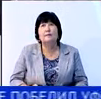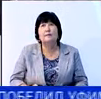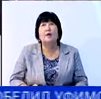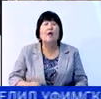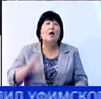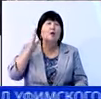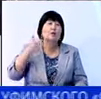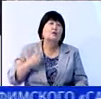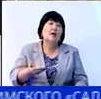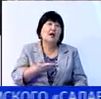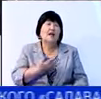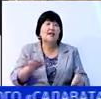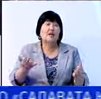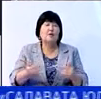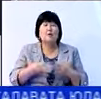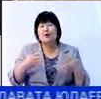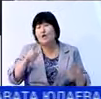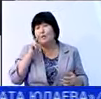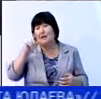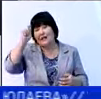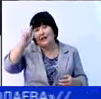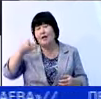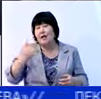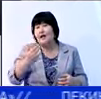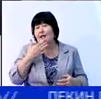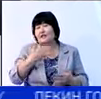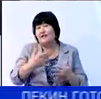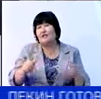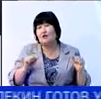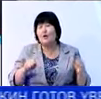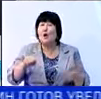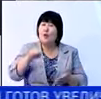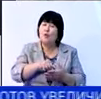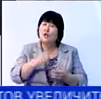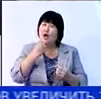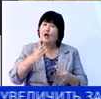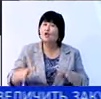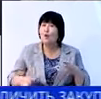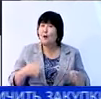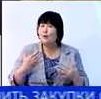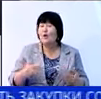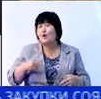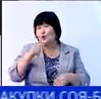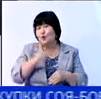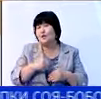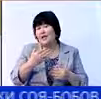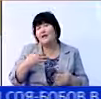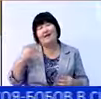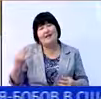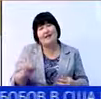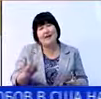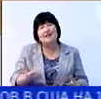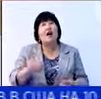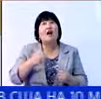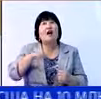В будущем мы хотели бы привлечь больше молодых ребят к национальным видам спорта. Участники хорошо подготовились, чувствуется их интерес.